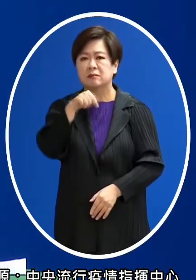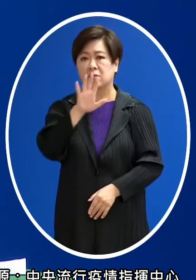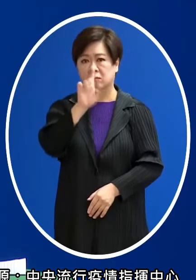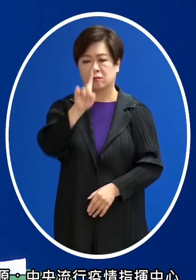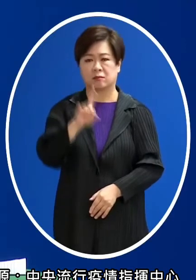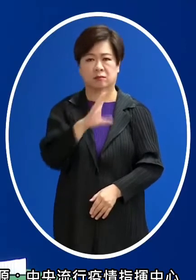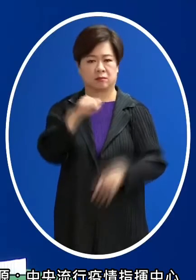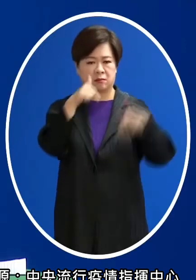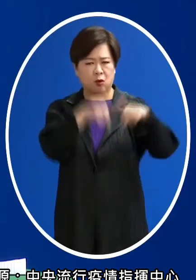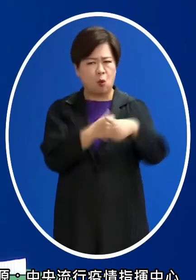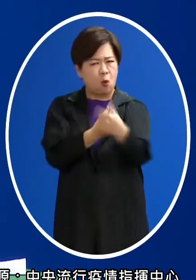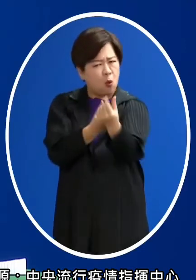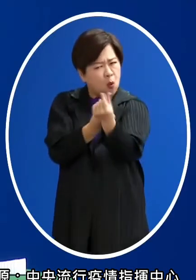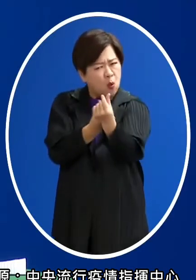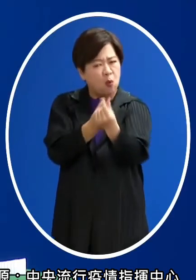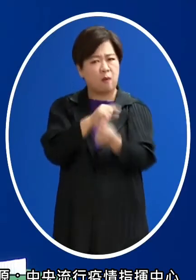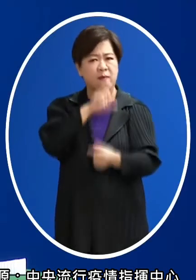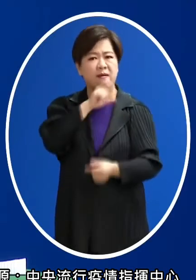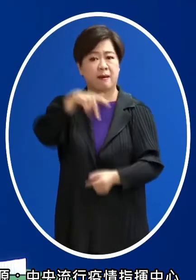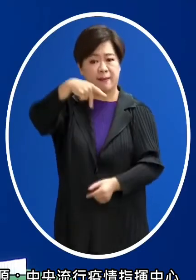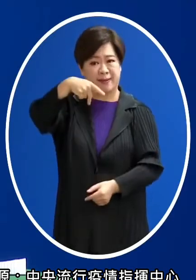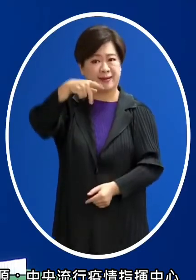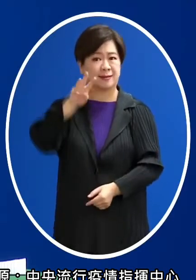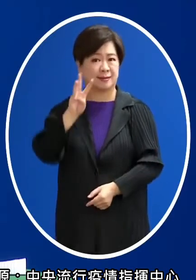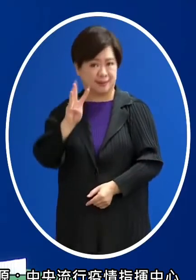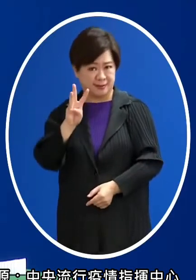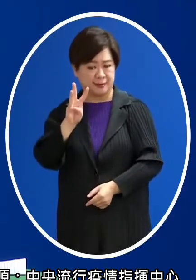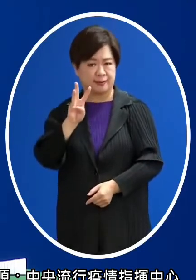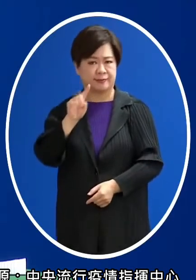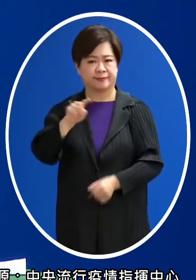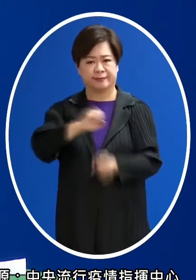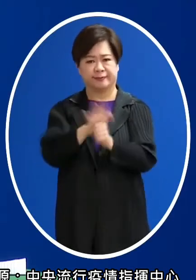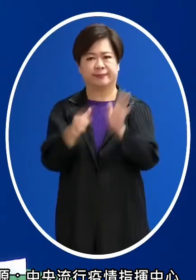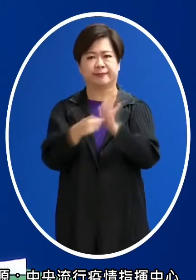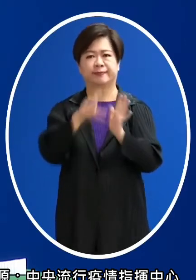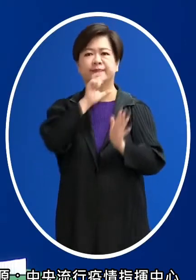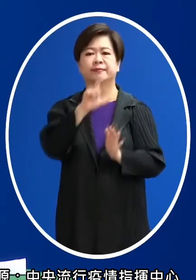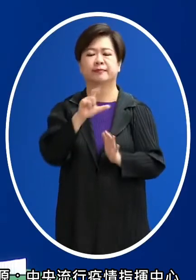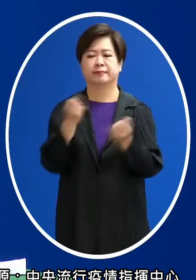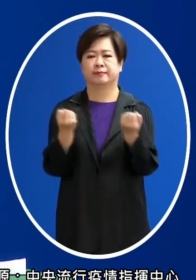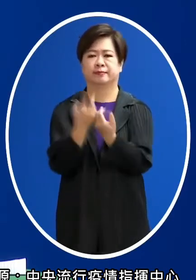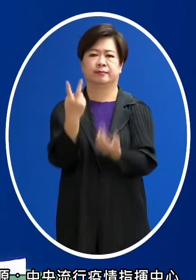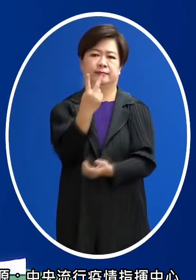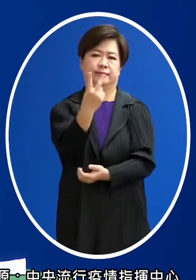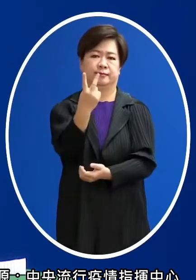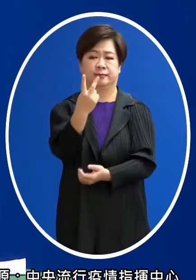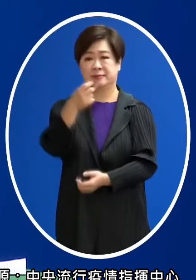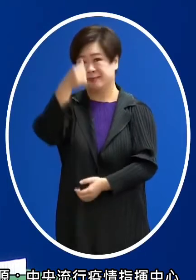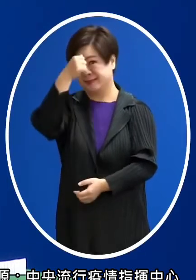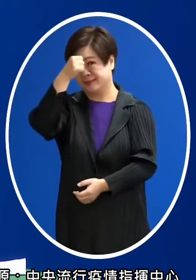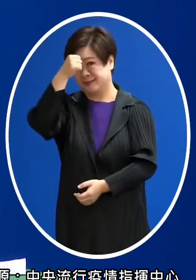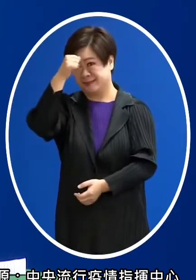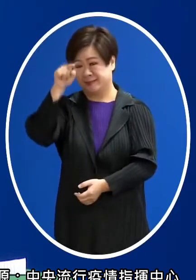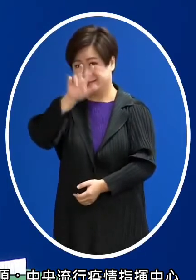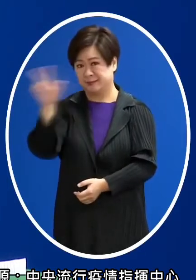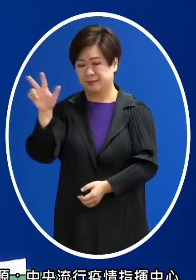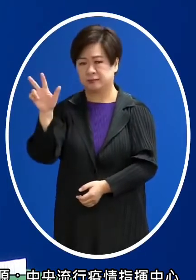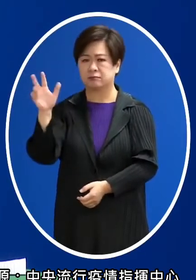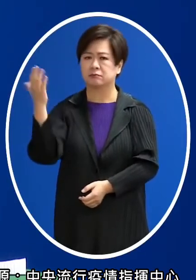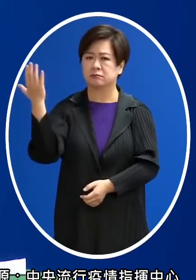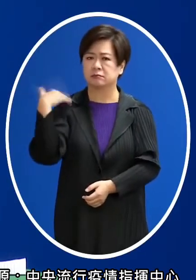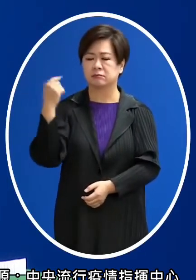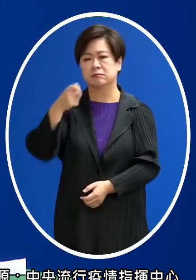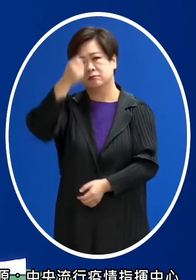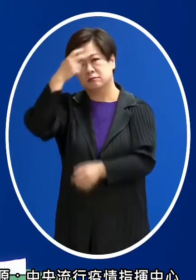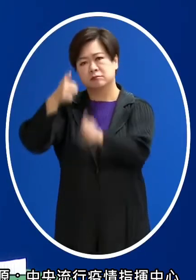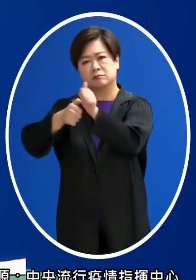度变异株 Delta 正式成为全球传染主流。医疗应变组副组长罗伊军表示，在英国病例中有九成个